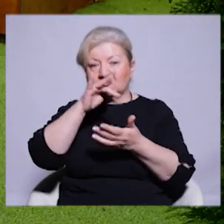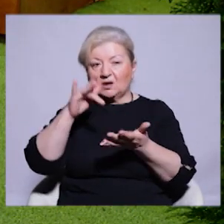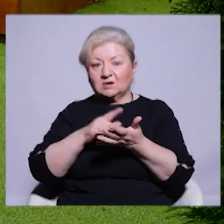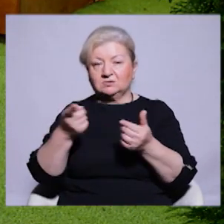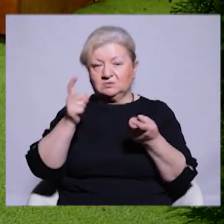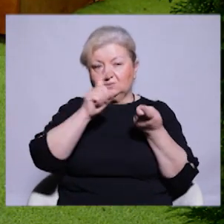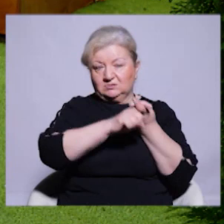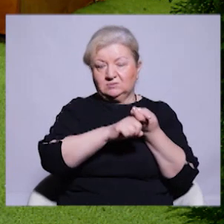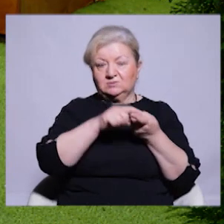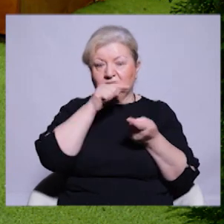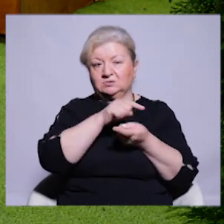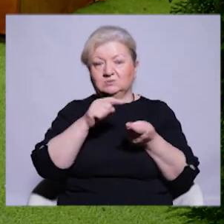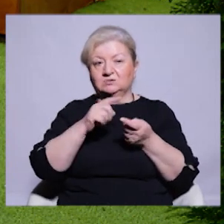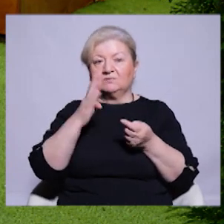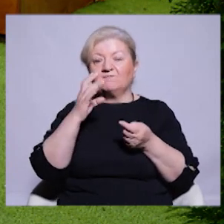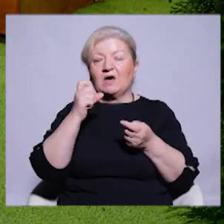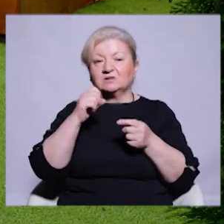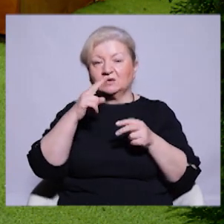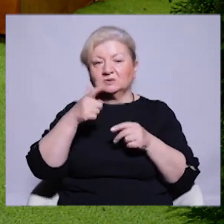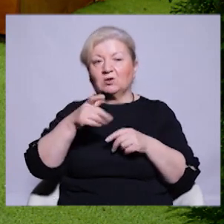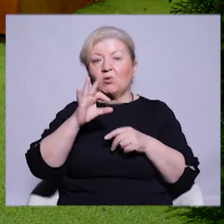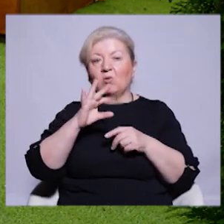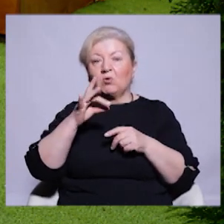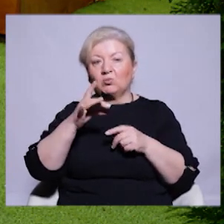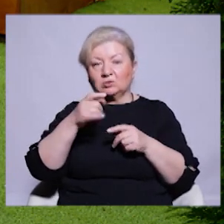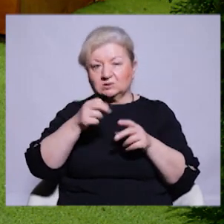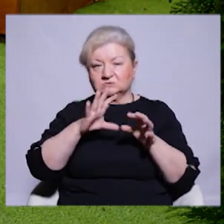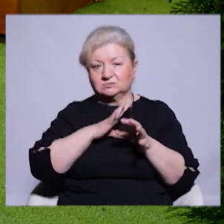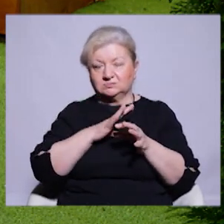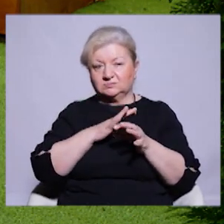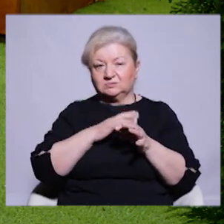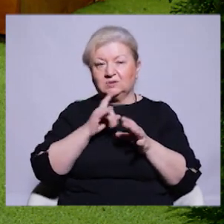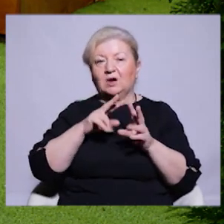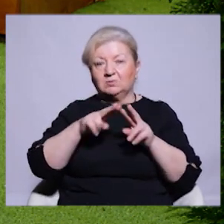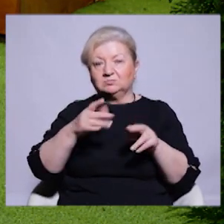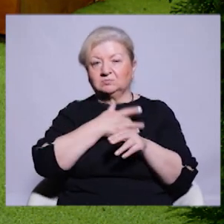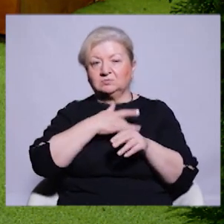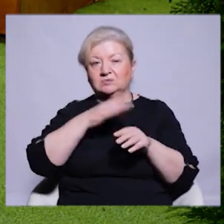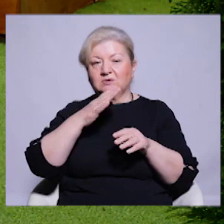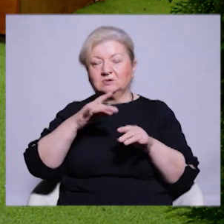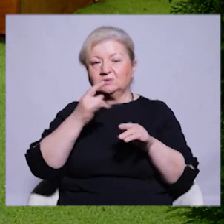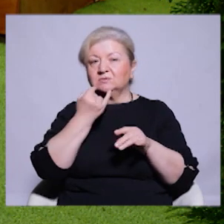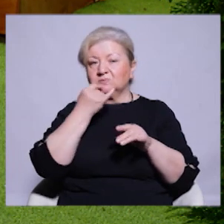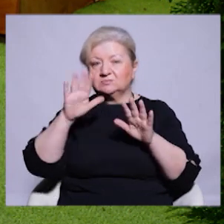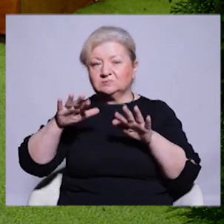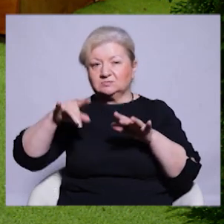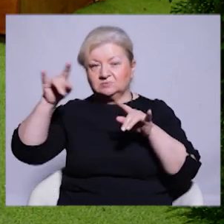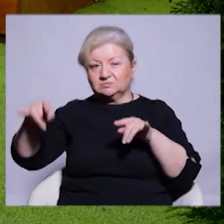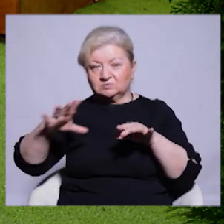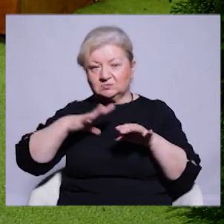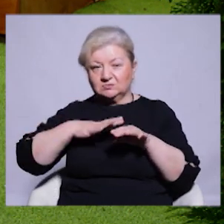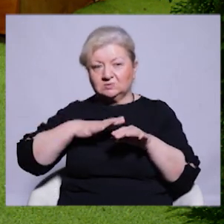ის მიმინოც, რომელიც და შევარდენი, რომელიც ასე ვთქვათ, თითქოს ლეგენდის მიხედვით წყალში ჩავარდა, დღესაც